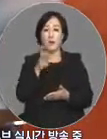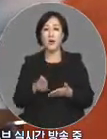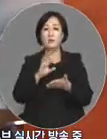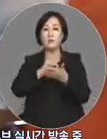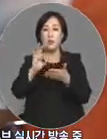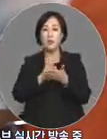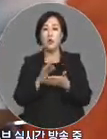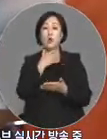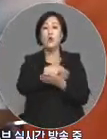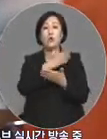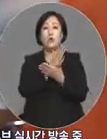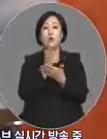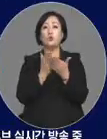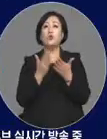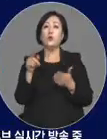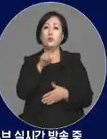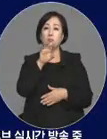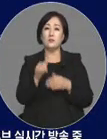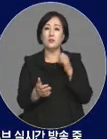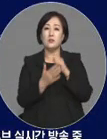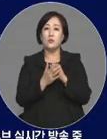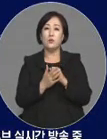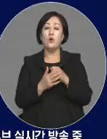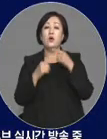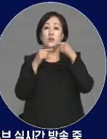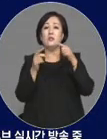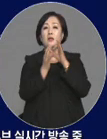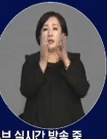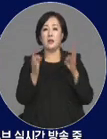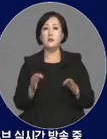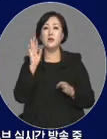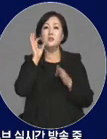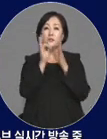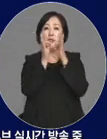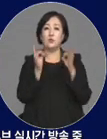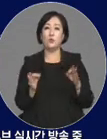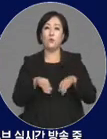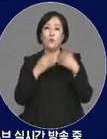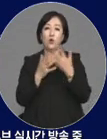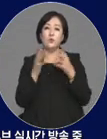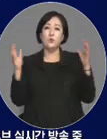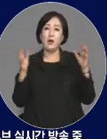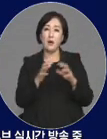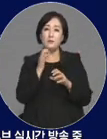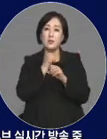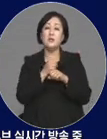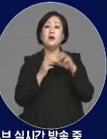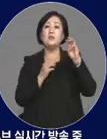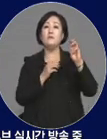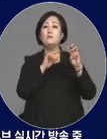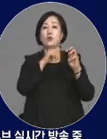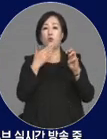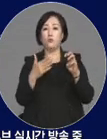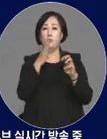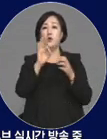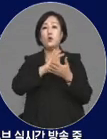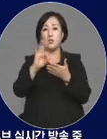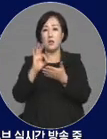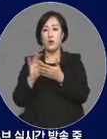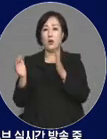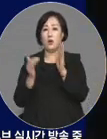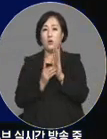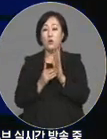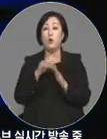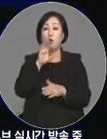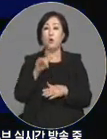패턴 더 분석했습니다 설 날 전 열흘 동안 전체 사용금액에 30.9% 가 사용되었으며 사용 차는